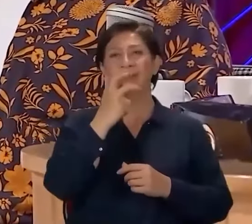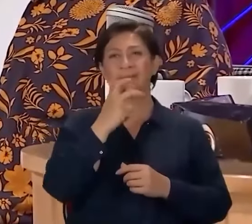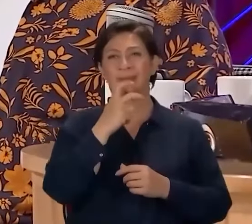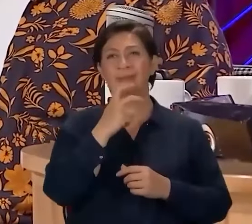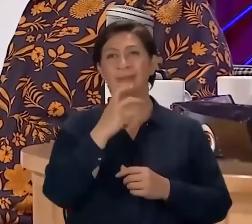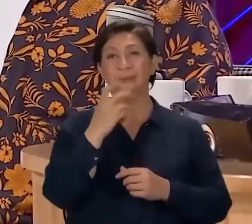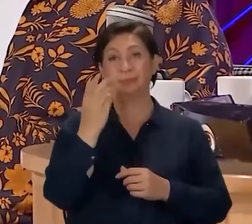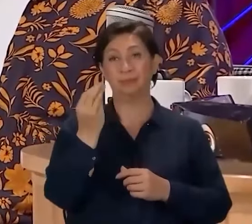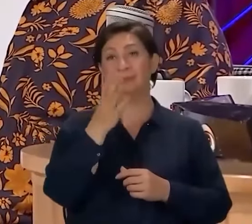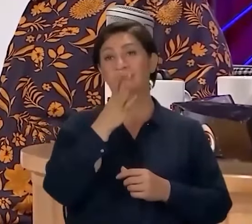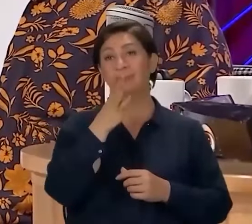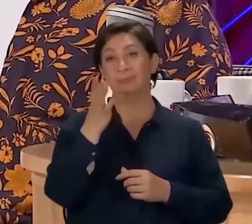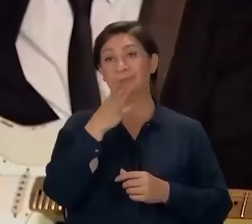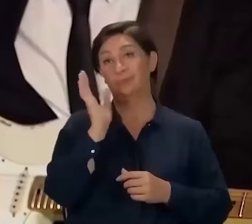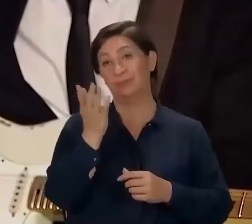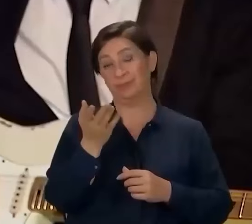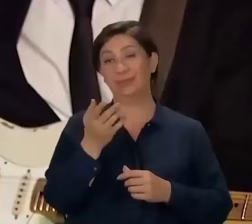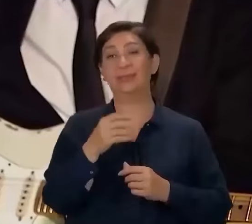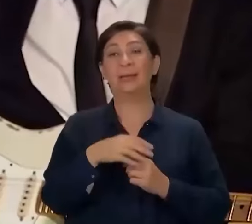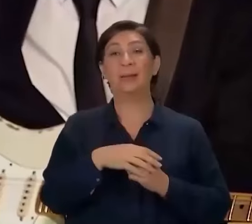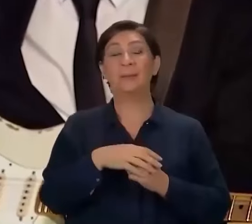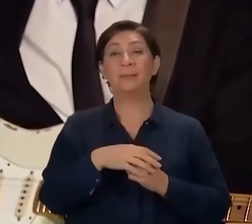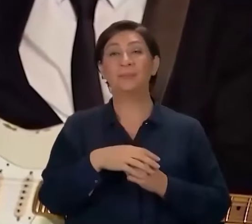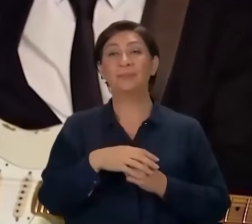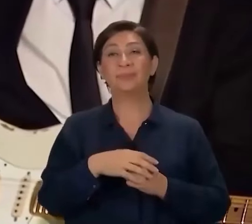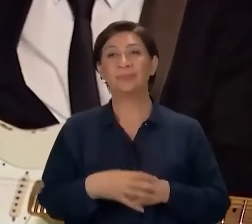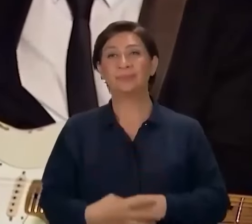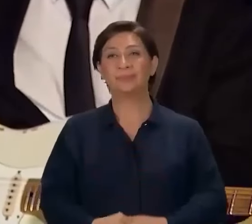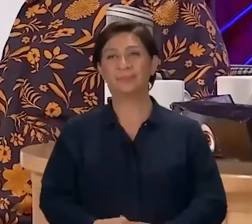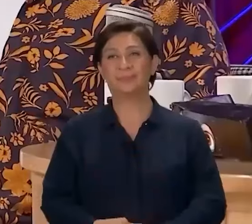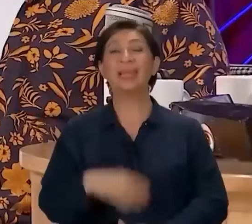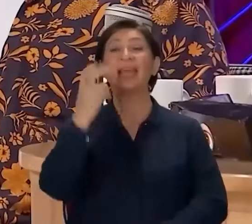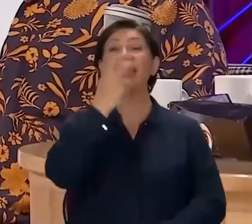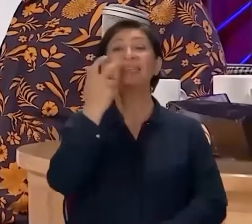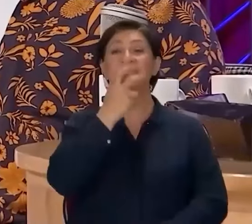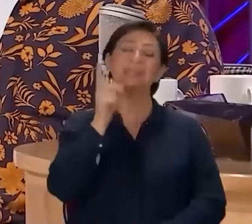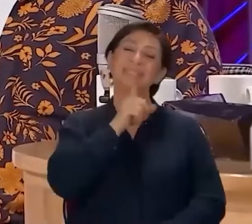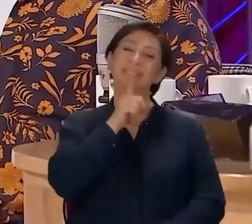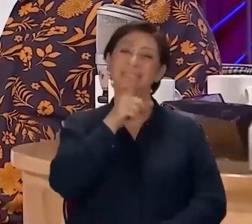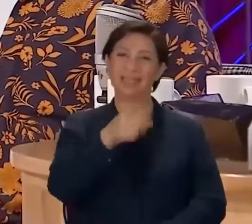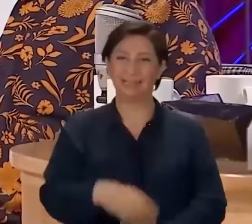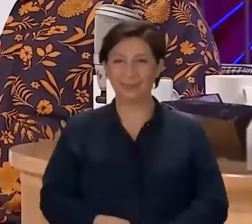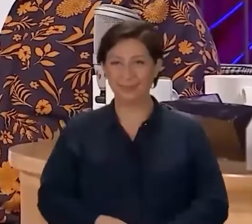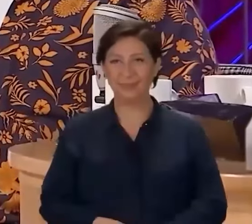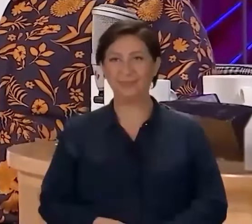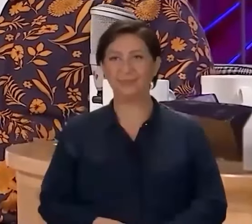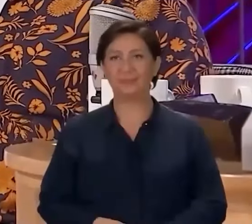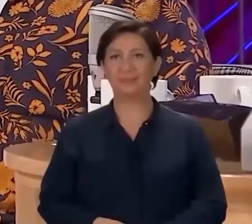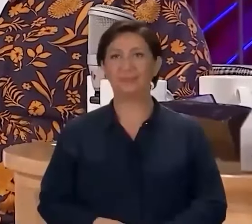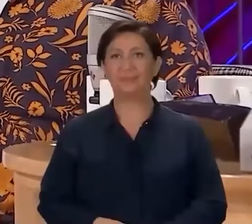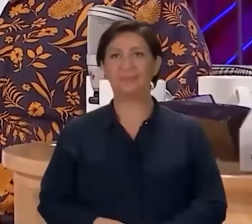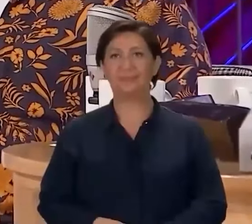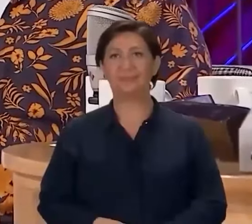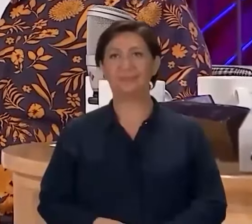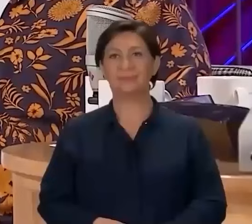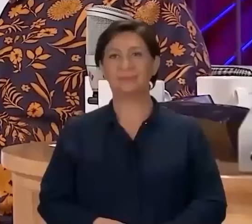Valerie. Bak klasikçiler demek, o kadar da bilmiyorlar. Tabii, Back to Black. We only said goodbye with words. I